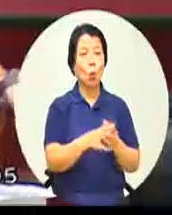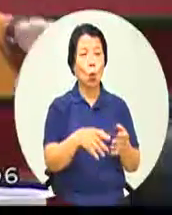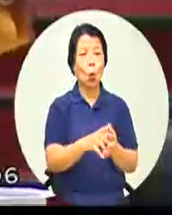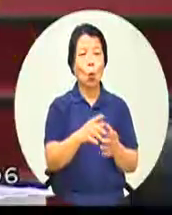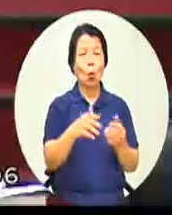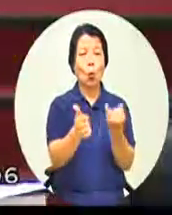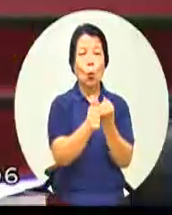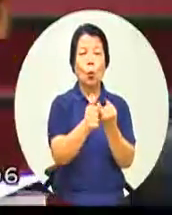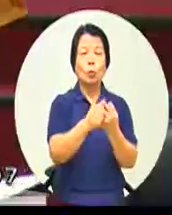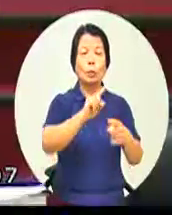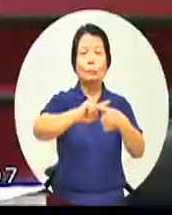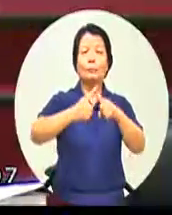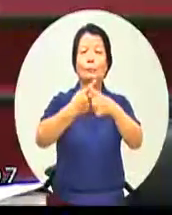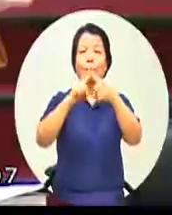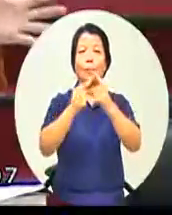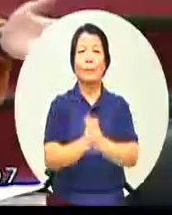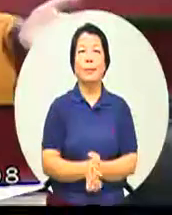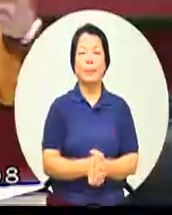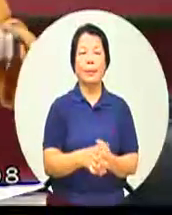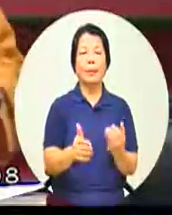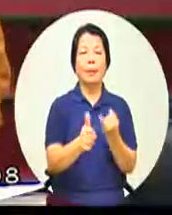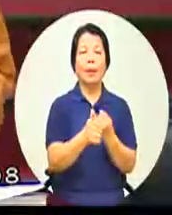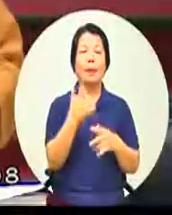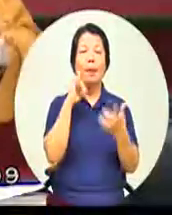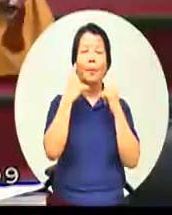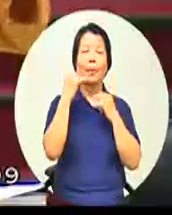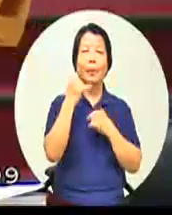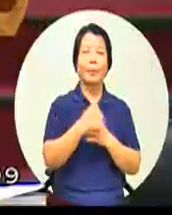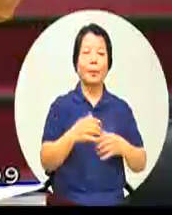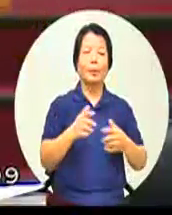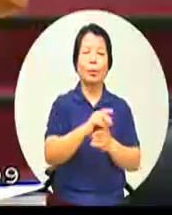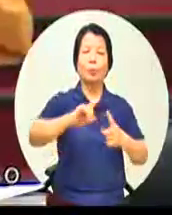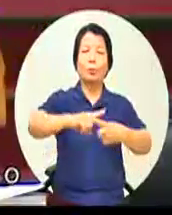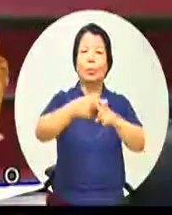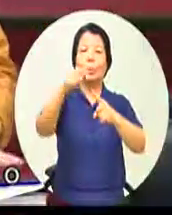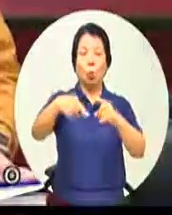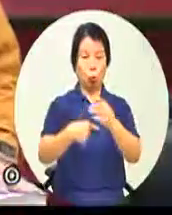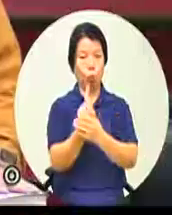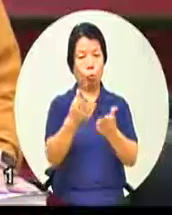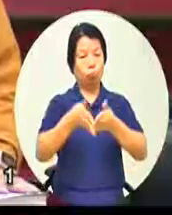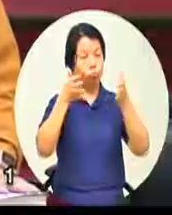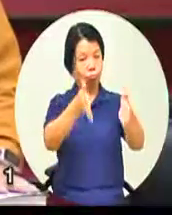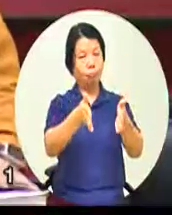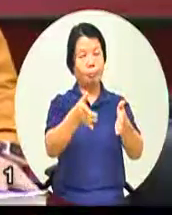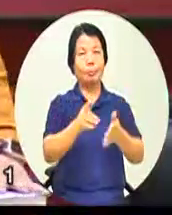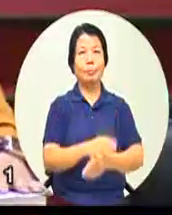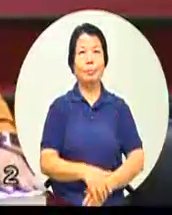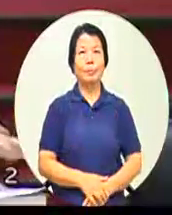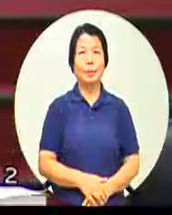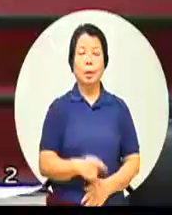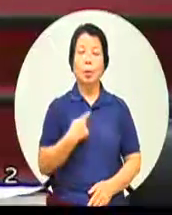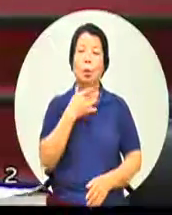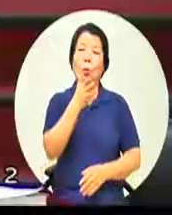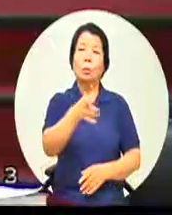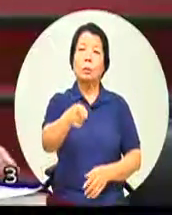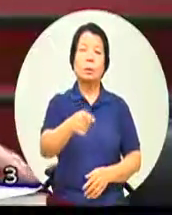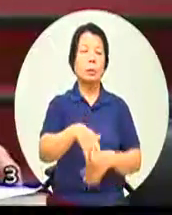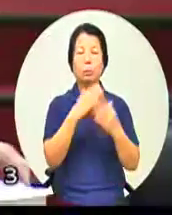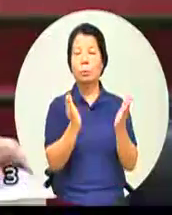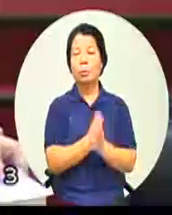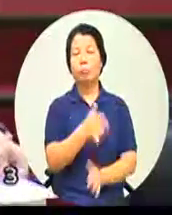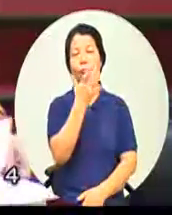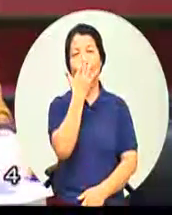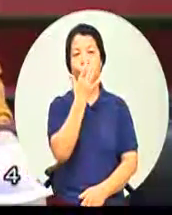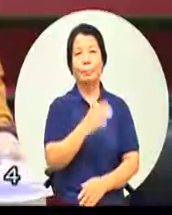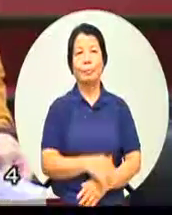当家媳、大家媳妇冤家错我咧，调解我意愿咧做这尔呢。啊，我问这落，你煞拢掠包块安